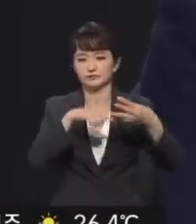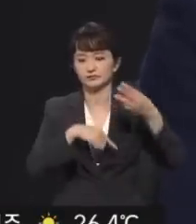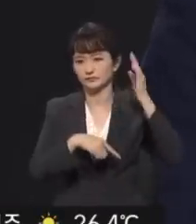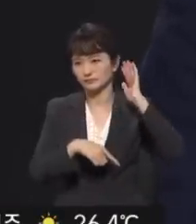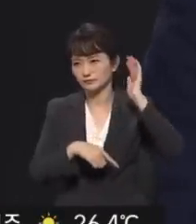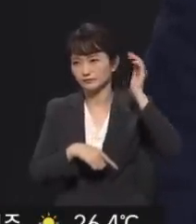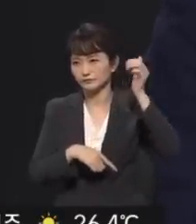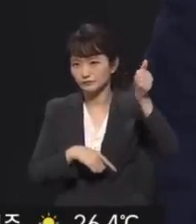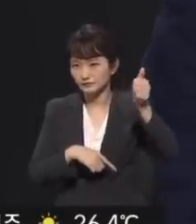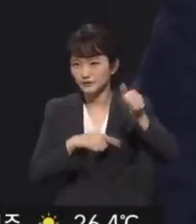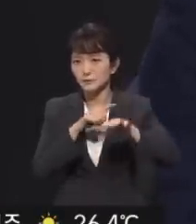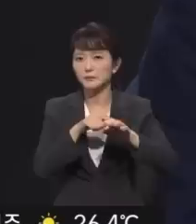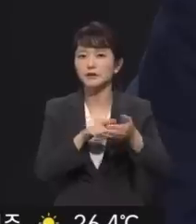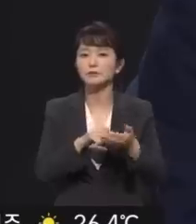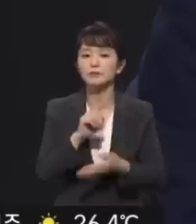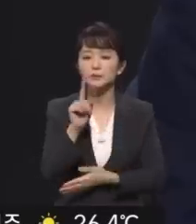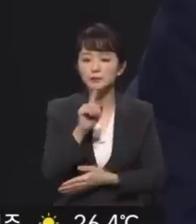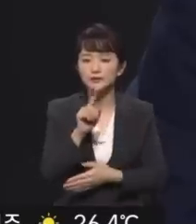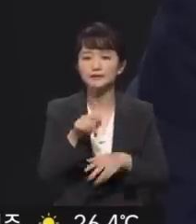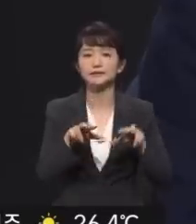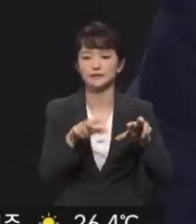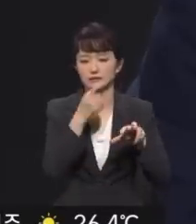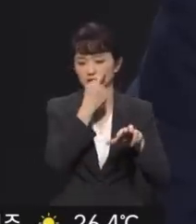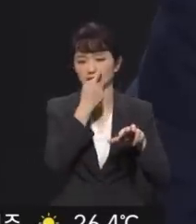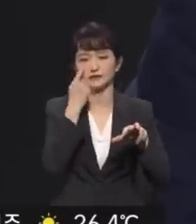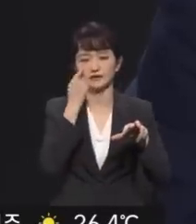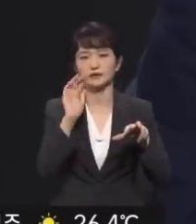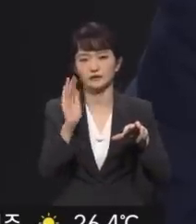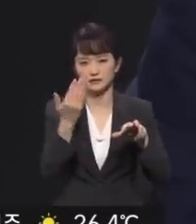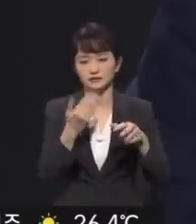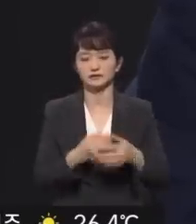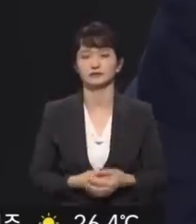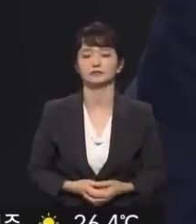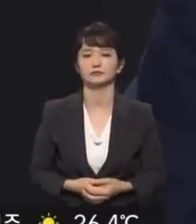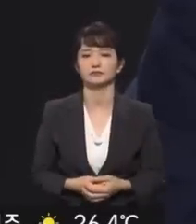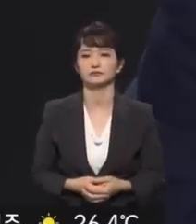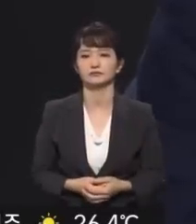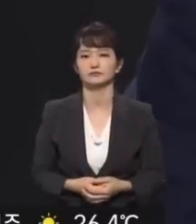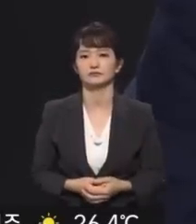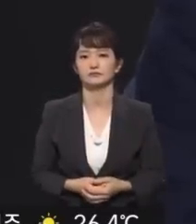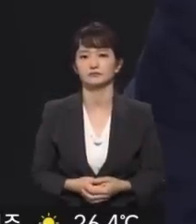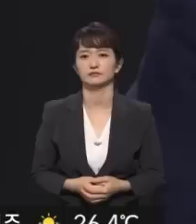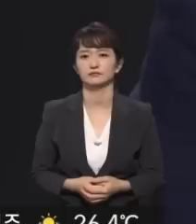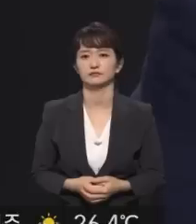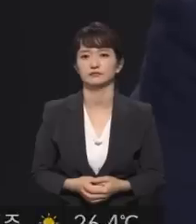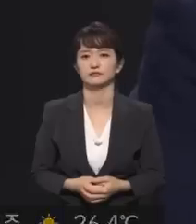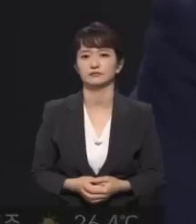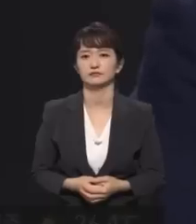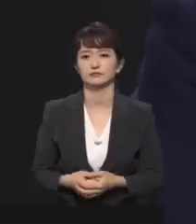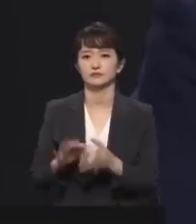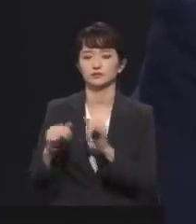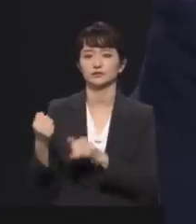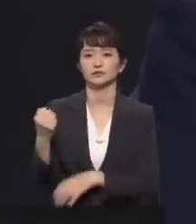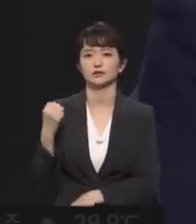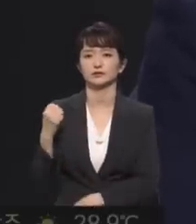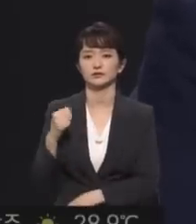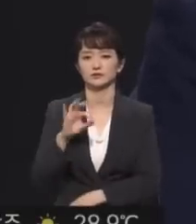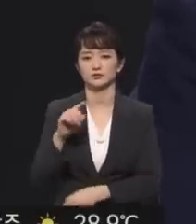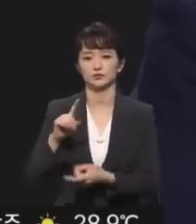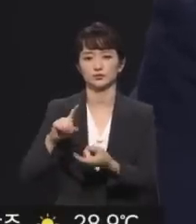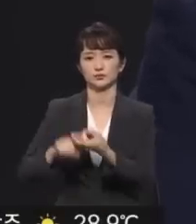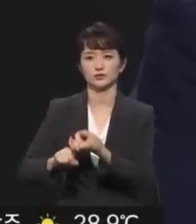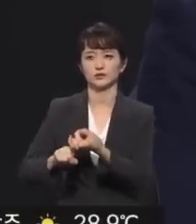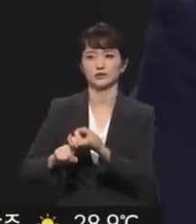확인을 이제 해 봐야 됩니다 해 봐야 되고 저런 결국 이 판단이 국민의 힘 에서는 이른바 윤 회관 그 입력한 호소